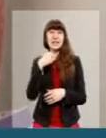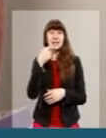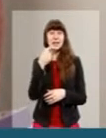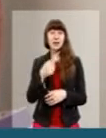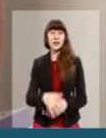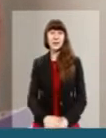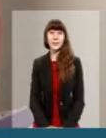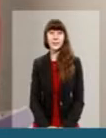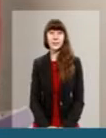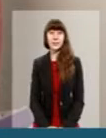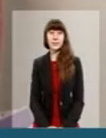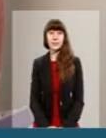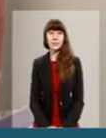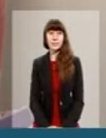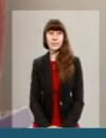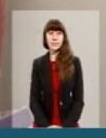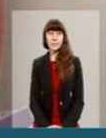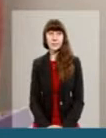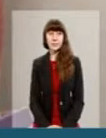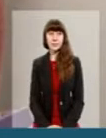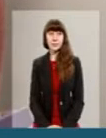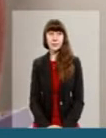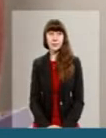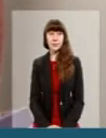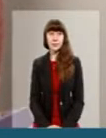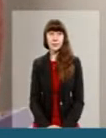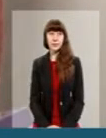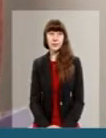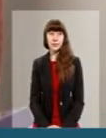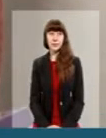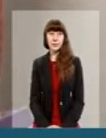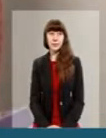мақсаты аудан тұрғындарының тілді меңгеруге